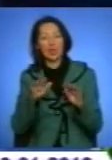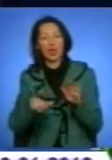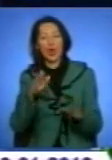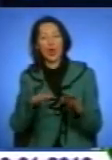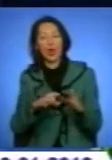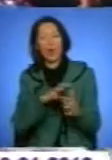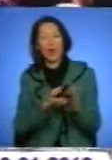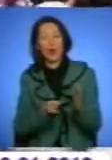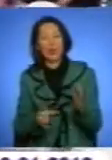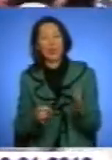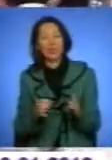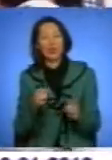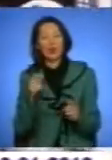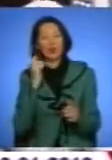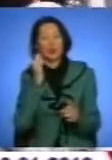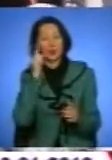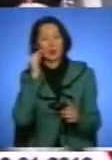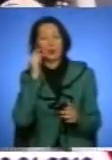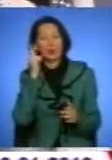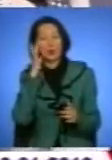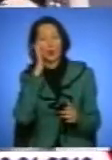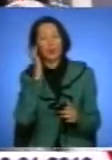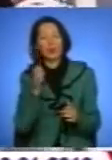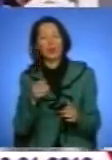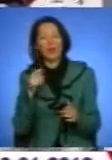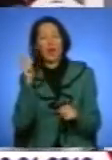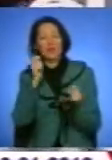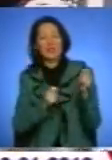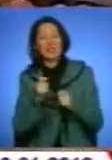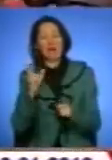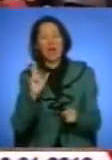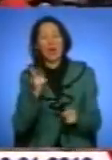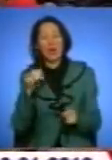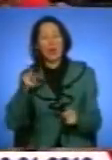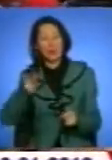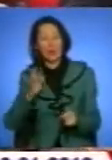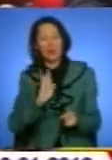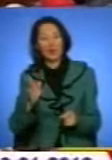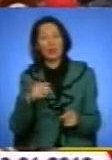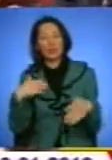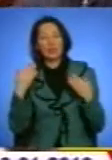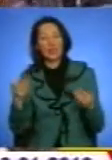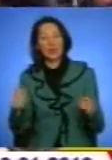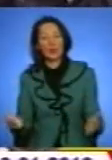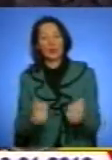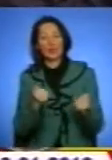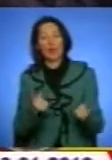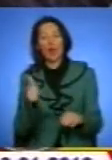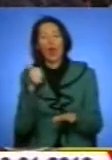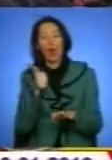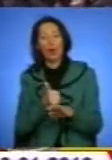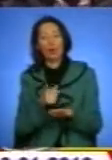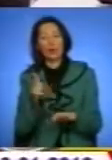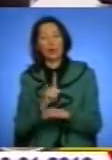цукру. Фестиваль куті відбувся з ініціативи та підтримки голови Тернопільської державної адміністрації Валентина